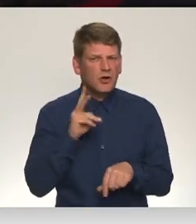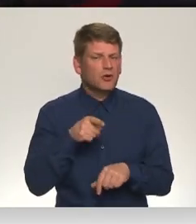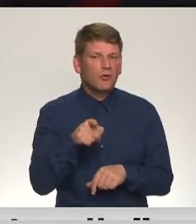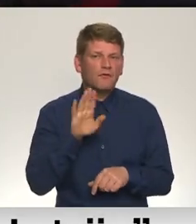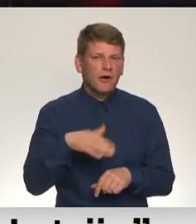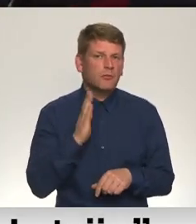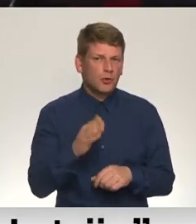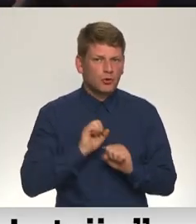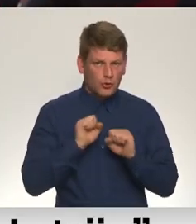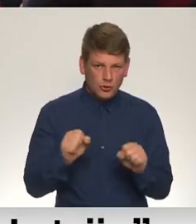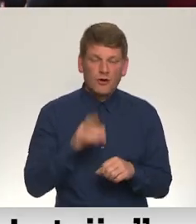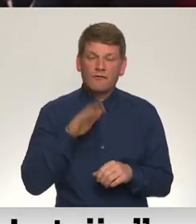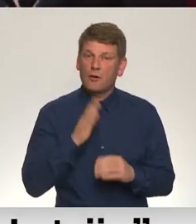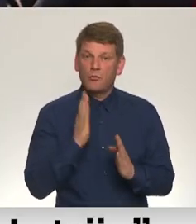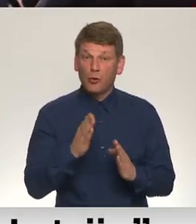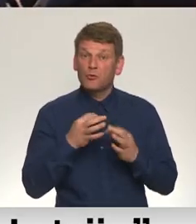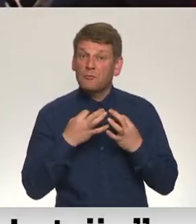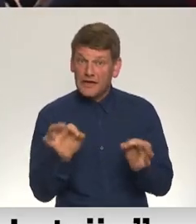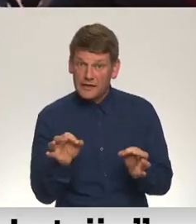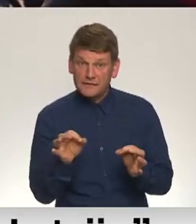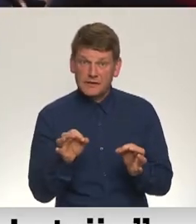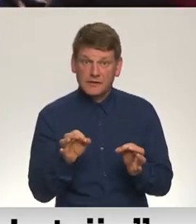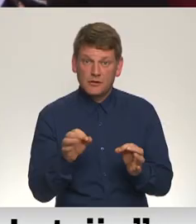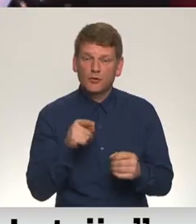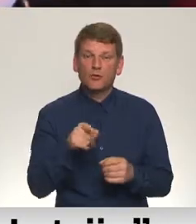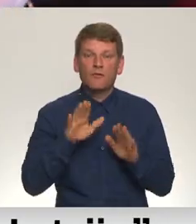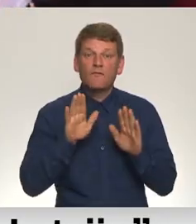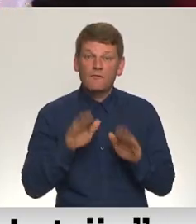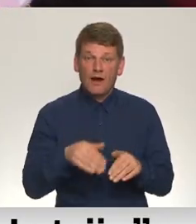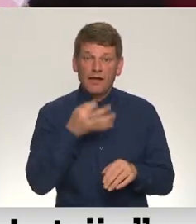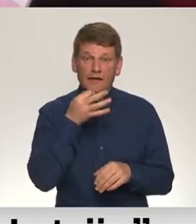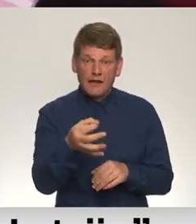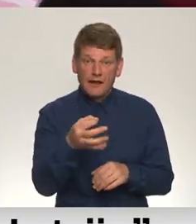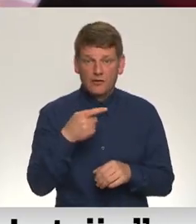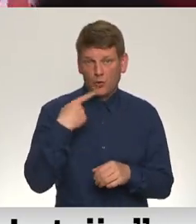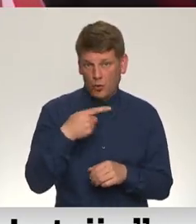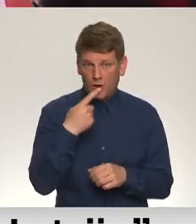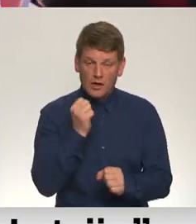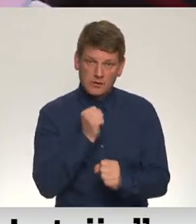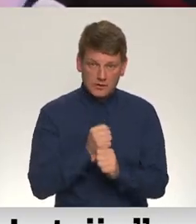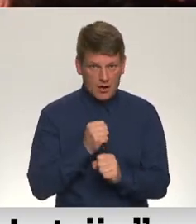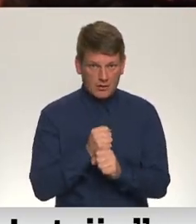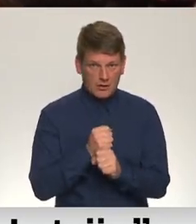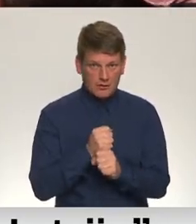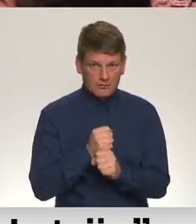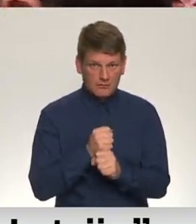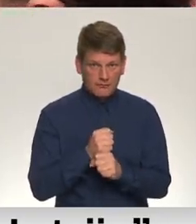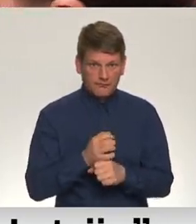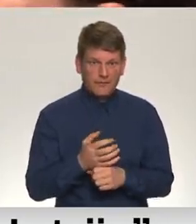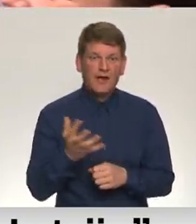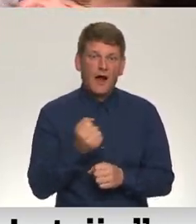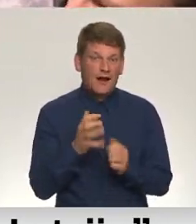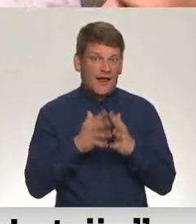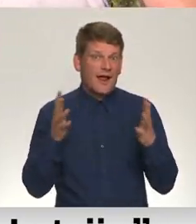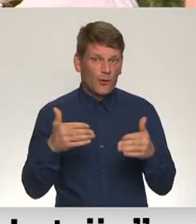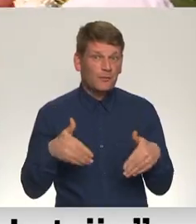būt drošs, tu vari būt brīvs, tu vari teikt, runāt, strādāt. Ar lielu